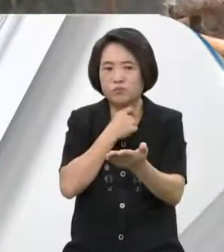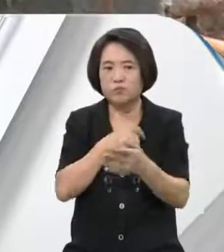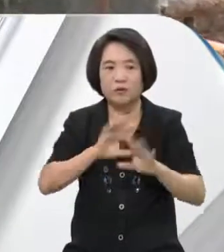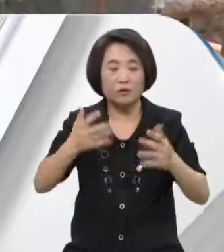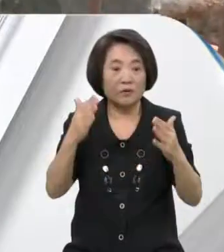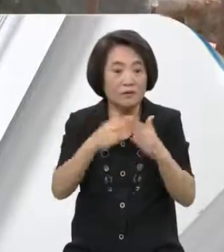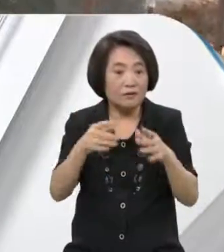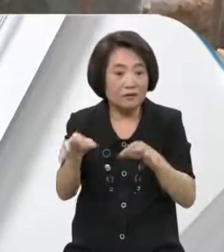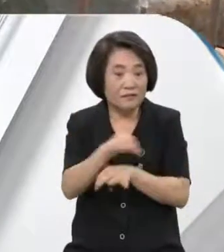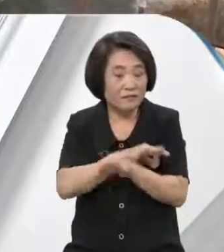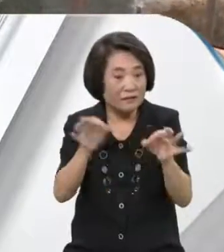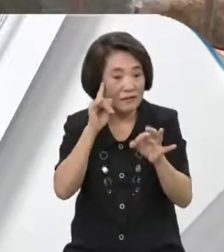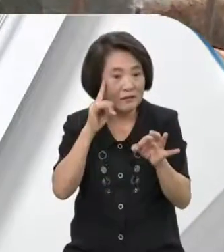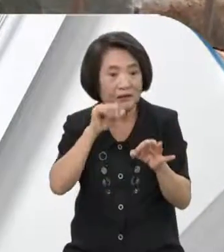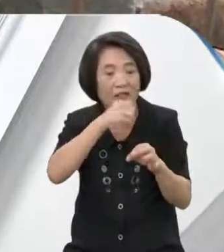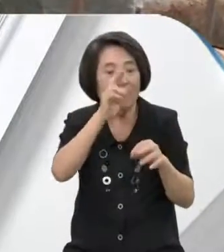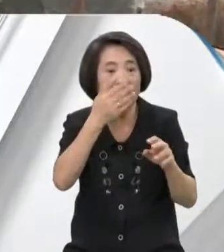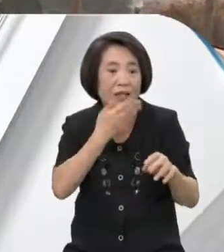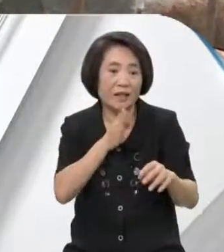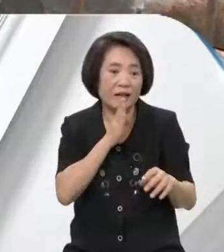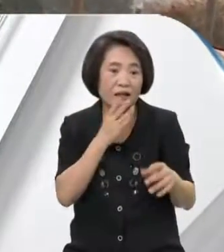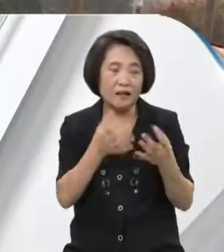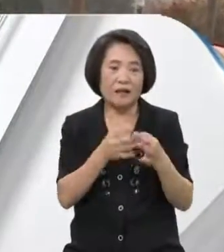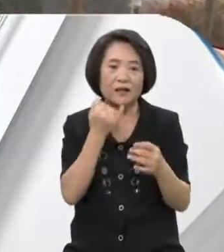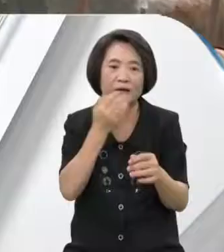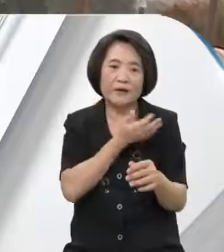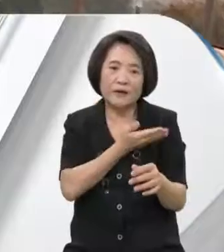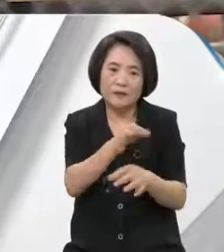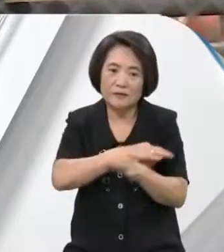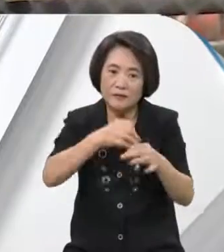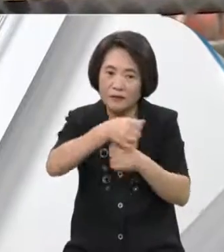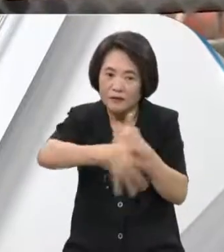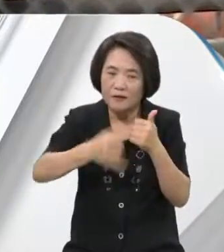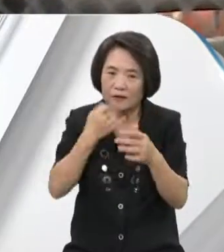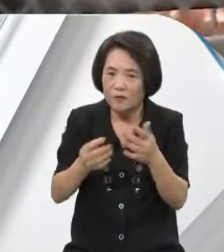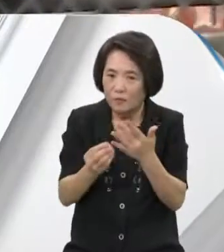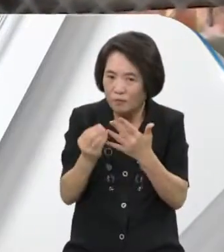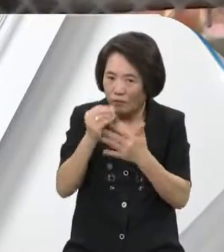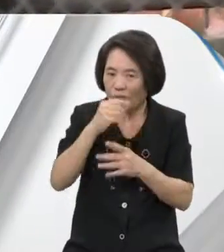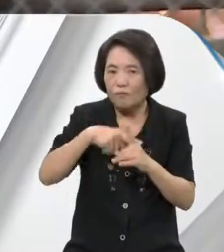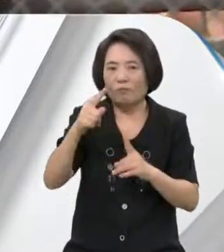业的推动带头来家家提升产业。下个新闻，潘胜旺屏东报道。